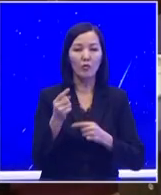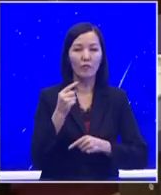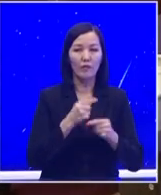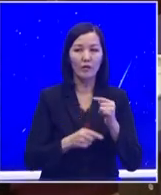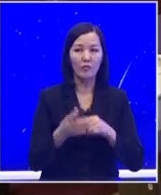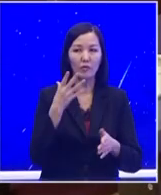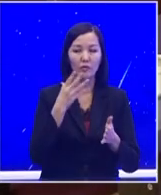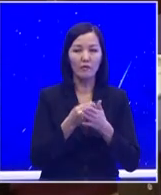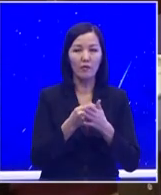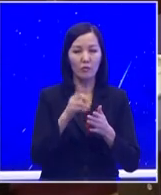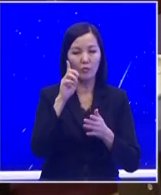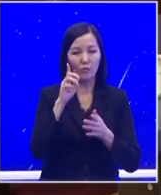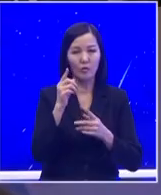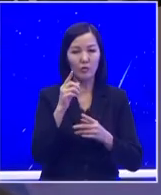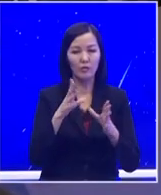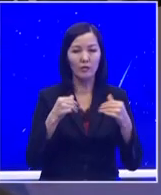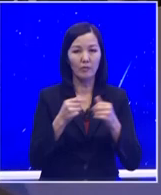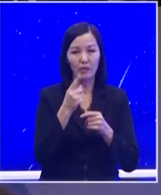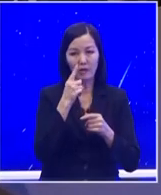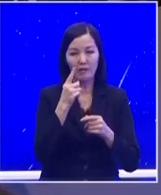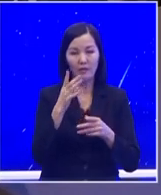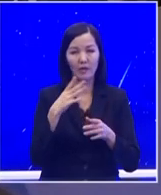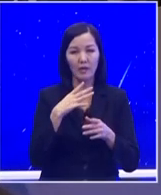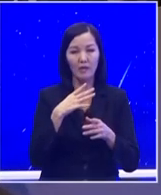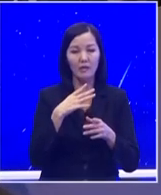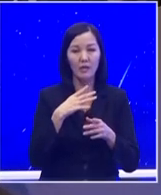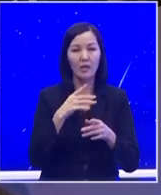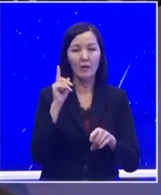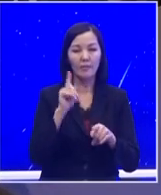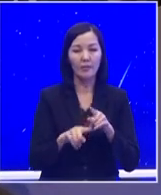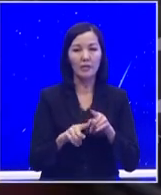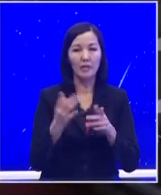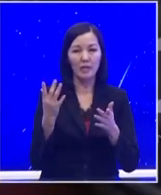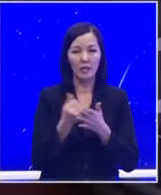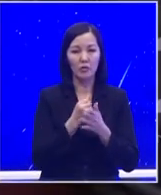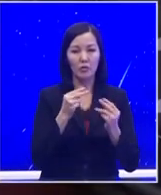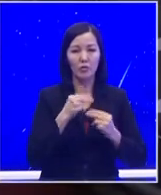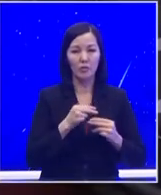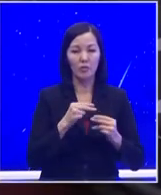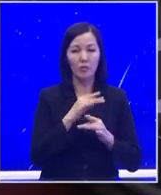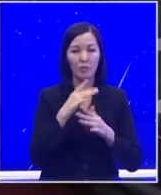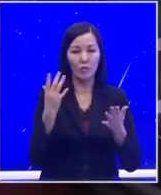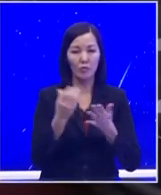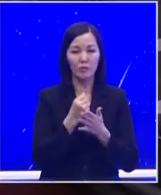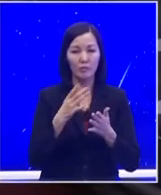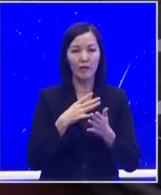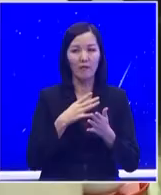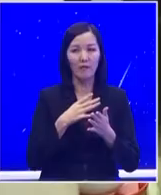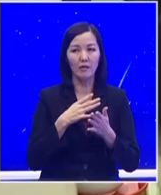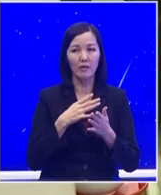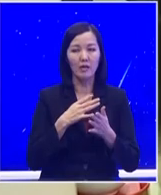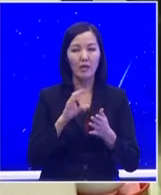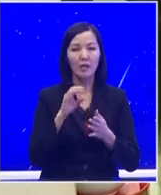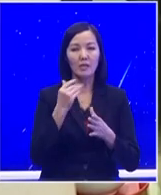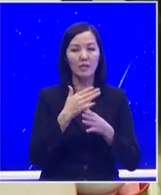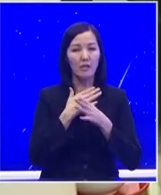на историческую родину со своей семьей совсем недавно. Однако за этот короткий срок мужчина уже смог добиться определенных успехов и без какой-либо